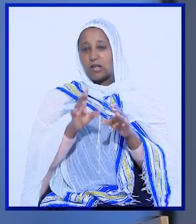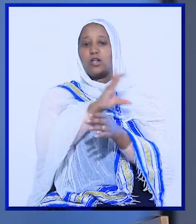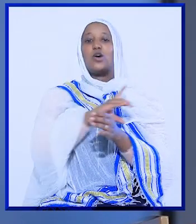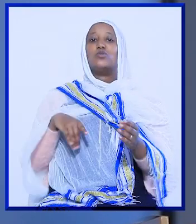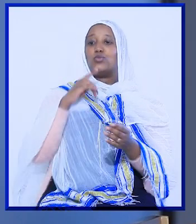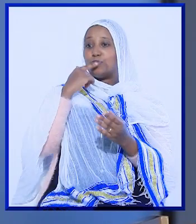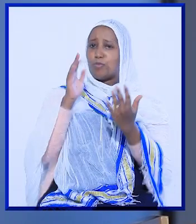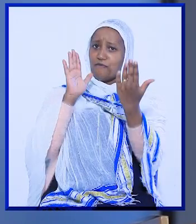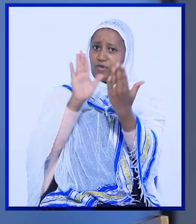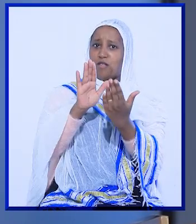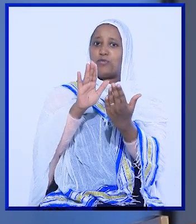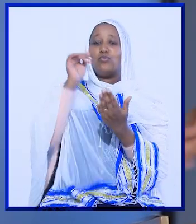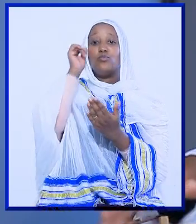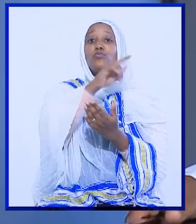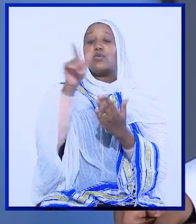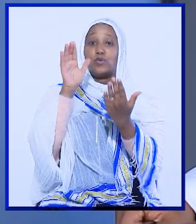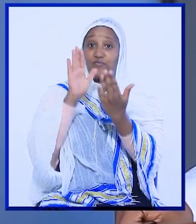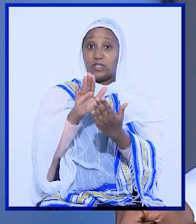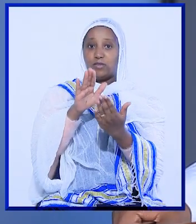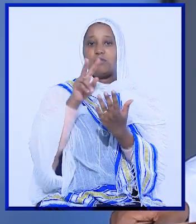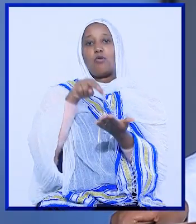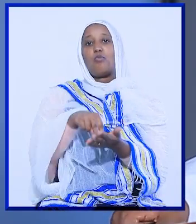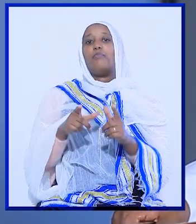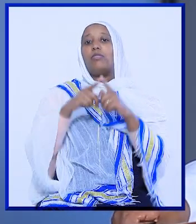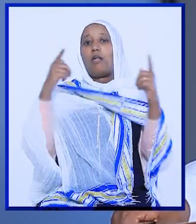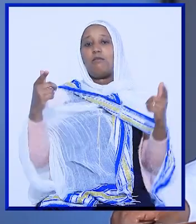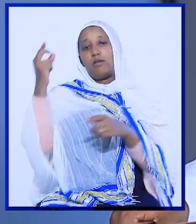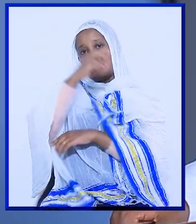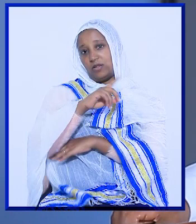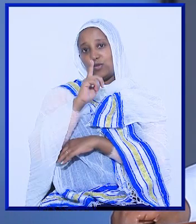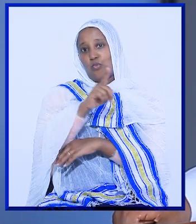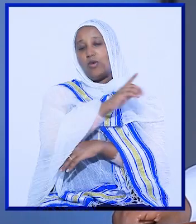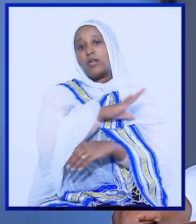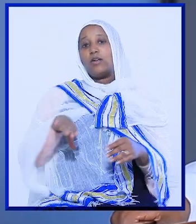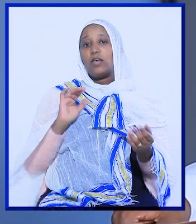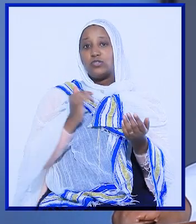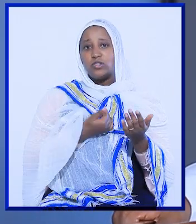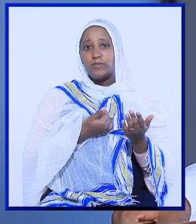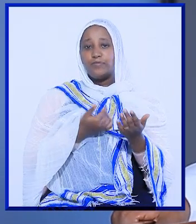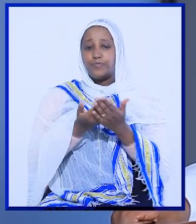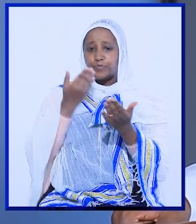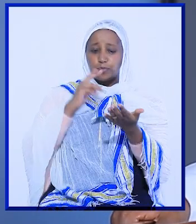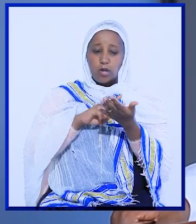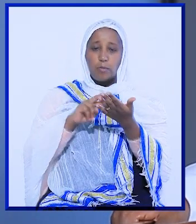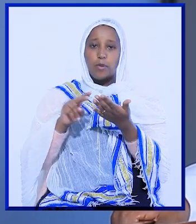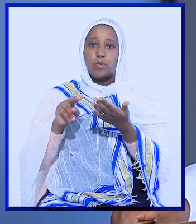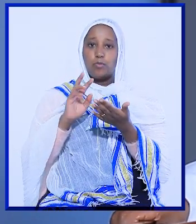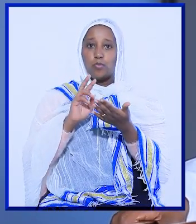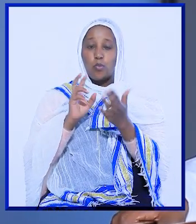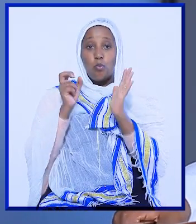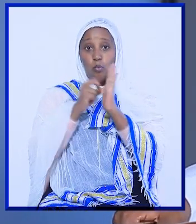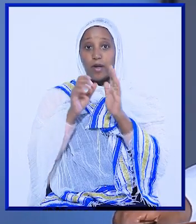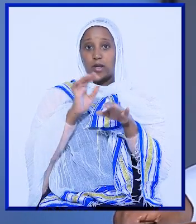ለክርስቶስ ብሎ በፊት ለፊቱ በእነርሱ ፊት የቆመበት ታላቅ ዕለት ነው። ይህ ዕለት ጌታችን በቅድም ባነበብነው ወንጌል